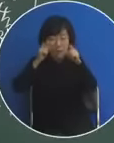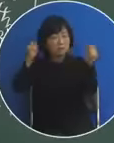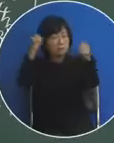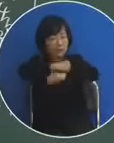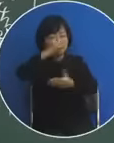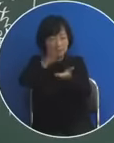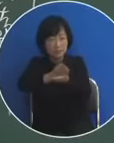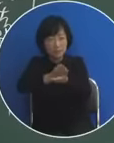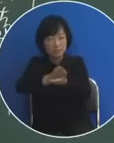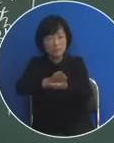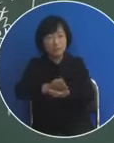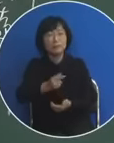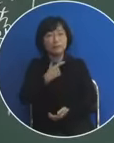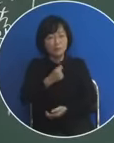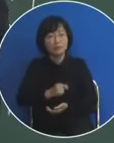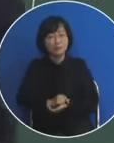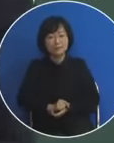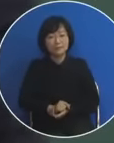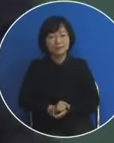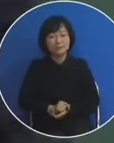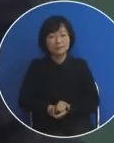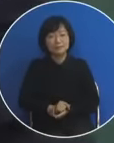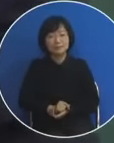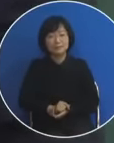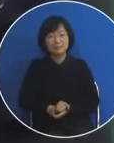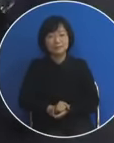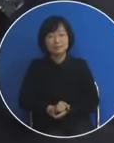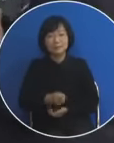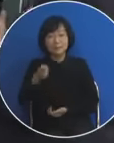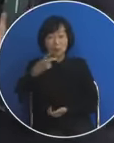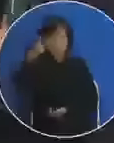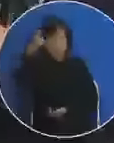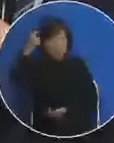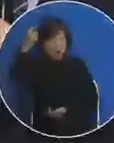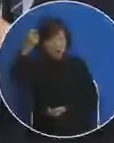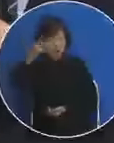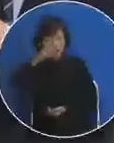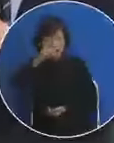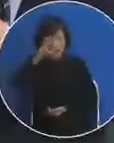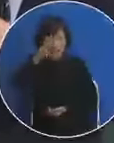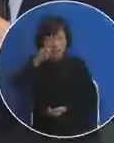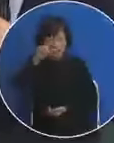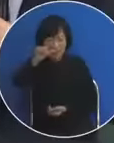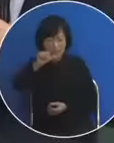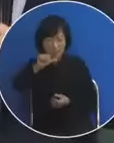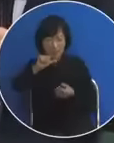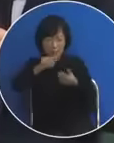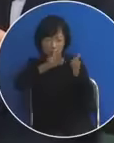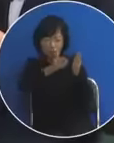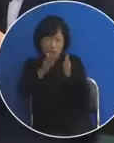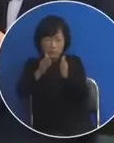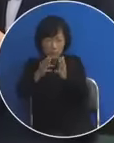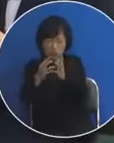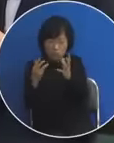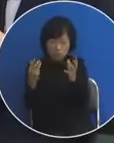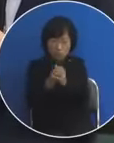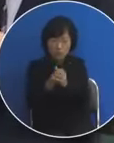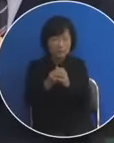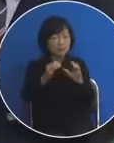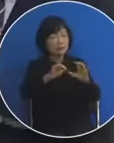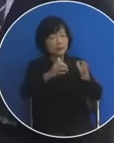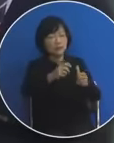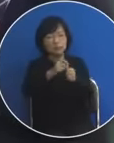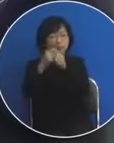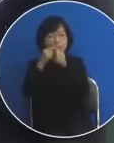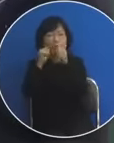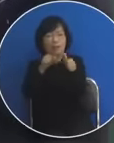the gospel and 그렇죠. don't perish. Isn't that so? 그리고 영적 DNA가 주어서 이제는 세상 살리라는 겁니다. Now equip yourself with spiritual DNA and